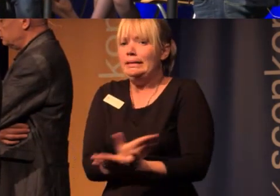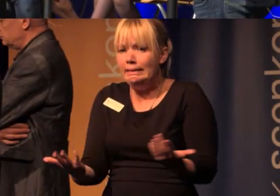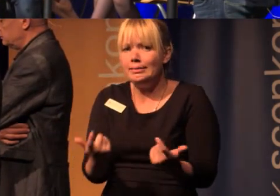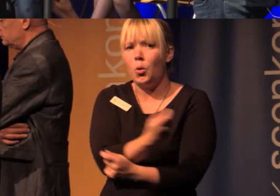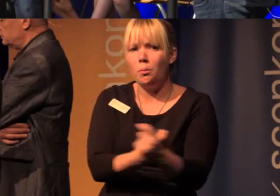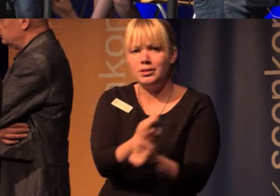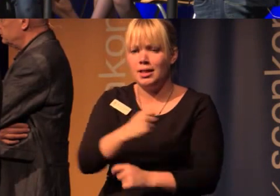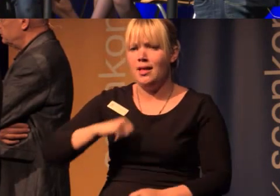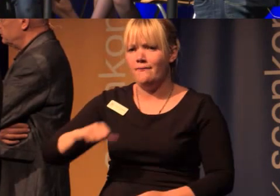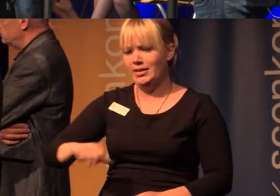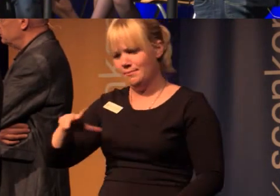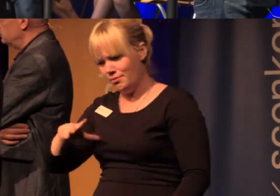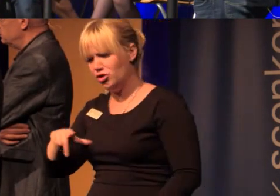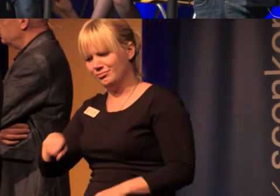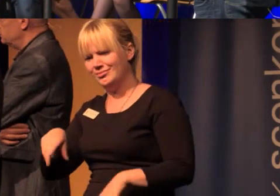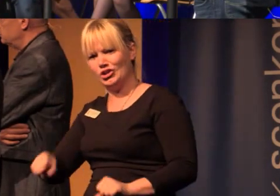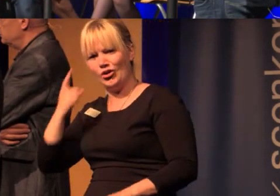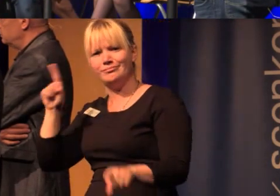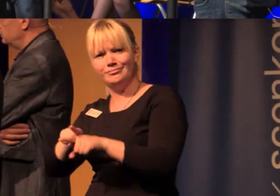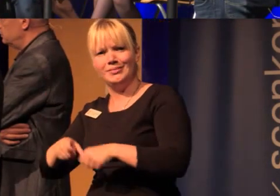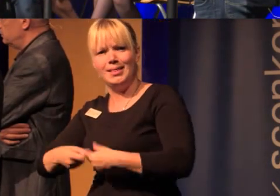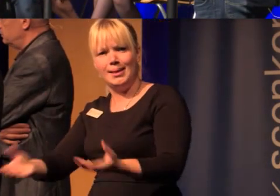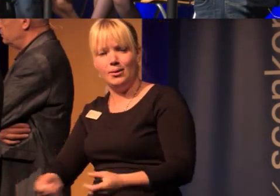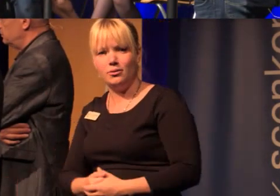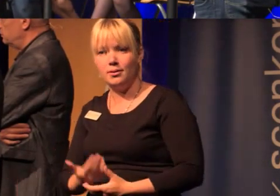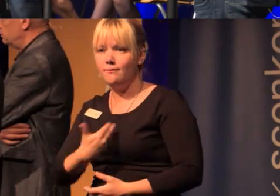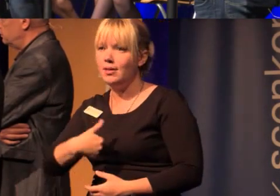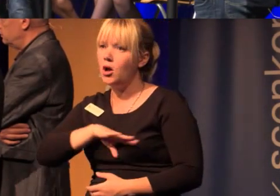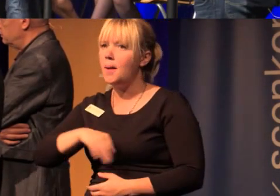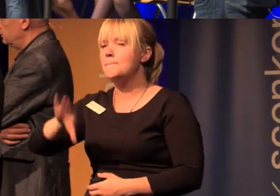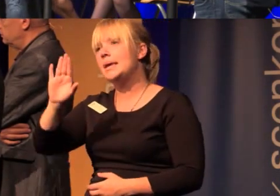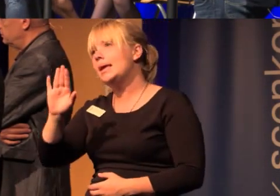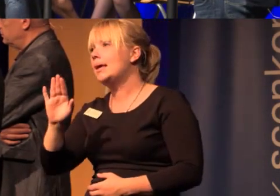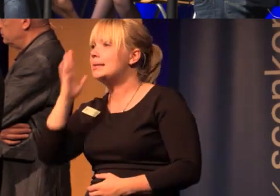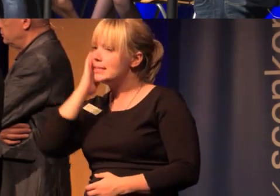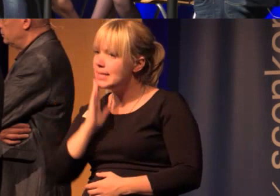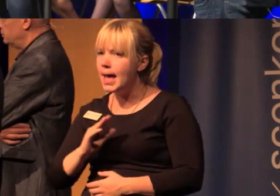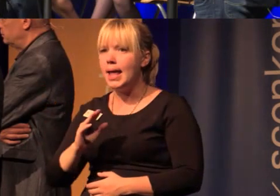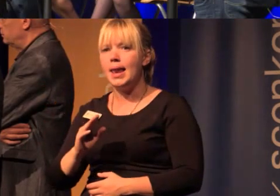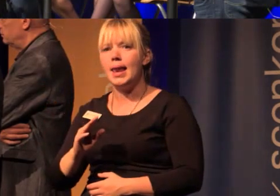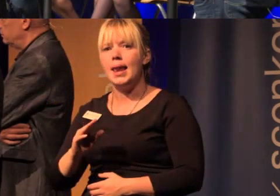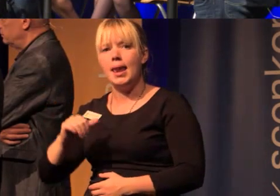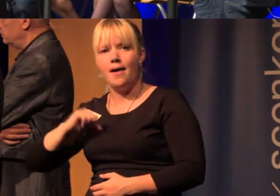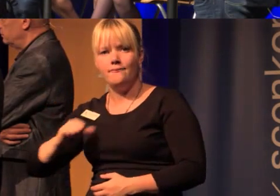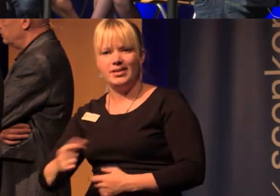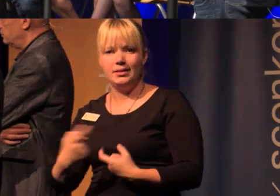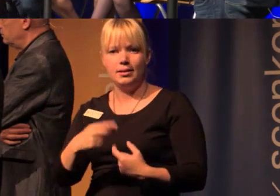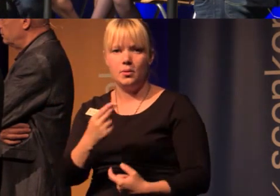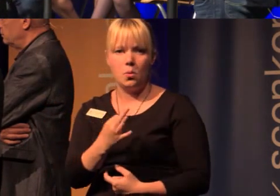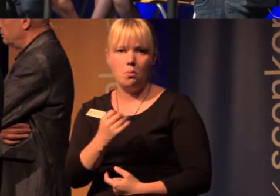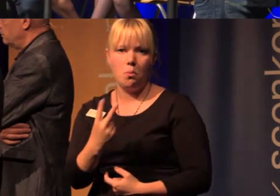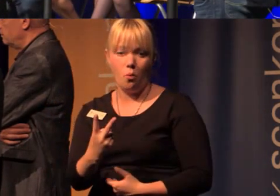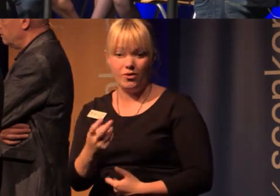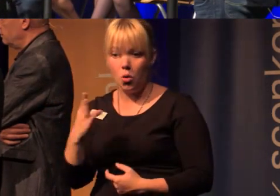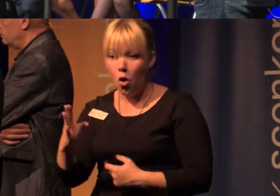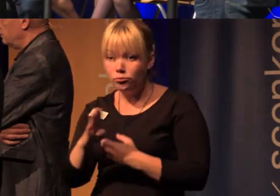vara tillåtet. Vi vill också ha en ganska tillåtande upphovsrätt överlag. Alltså det ska vara lätt att återanvända upphovsrättsskyddat material för